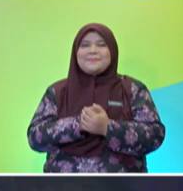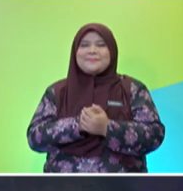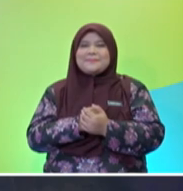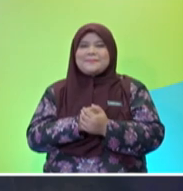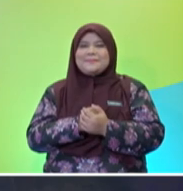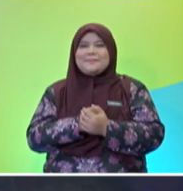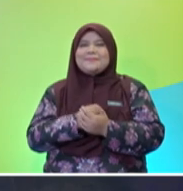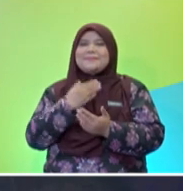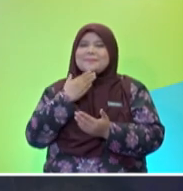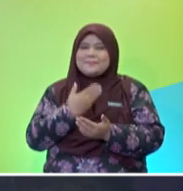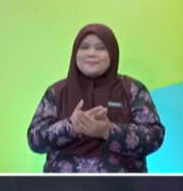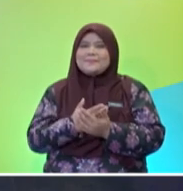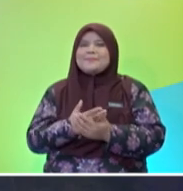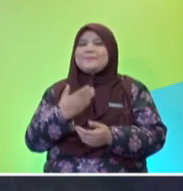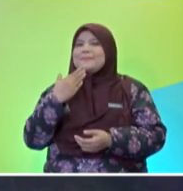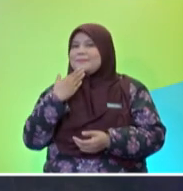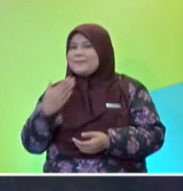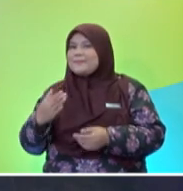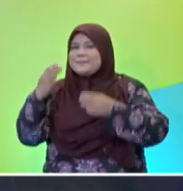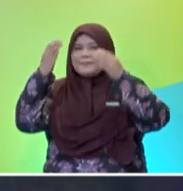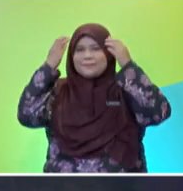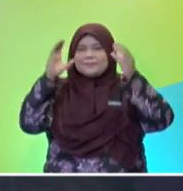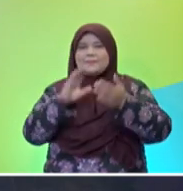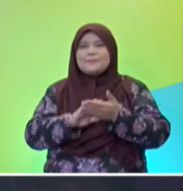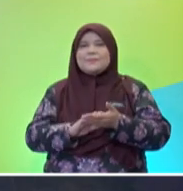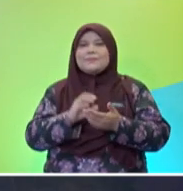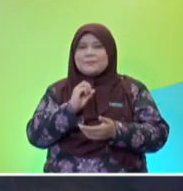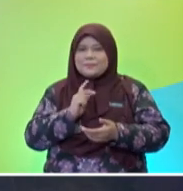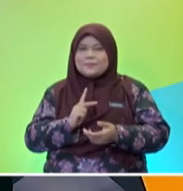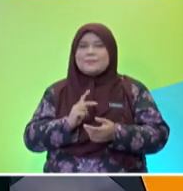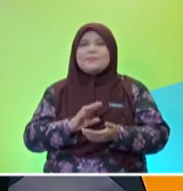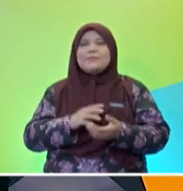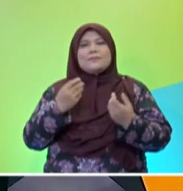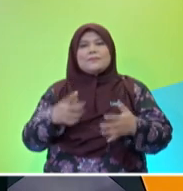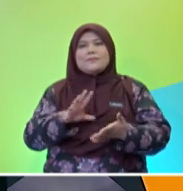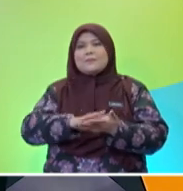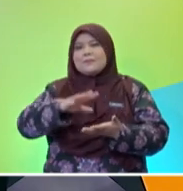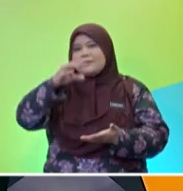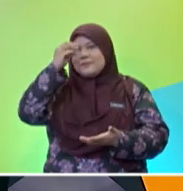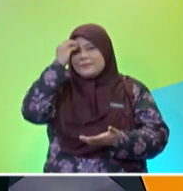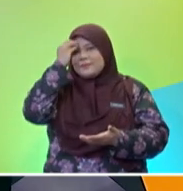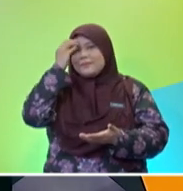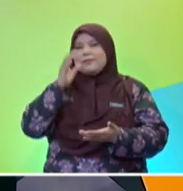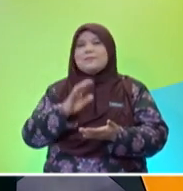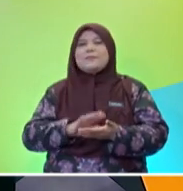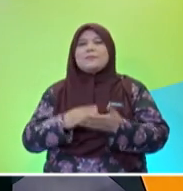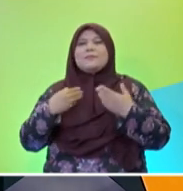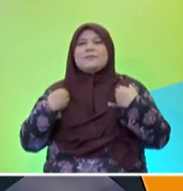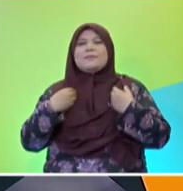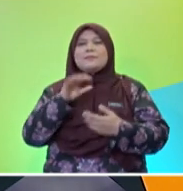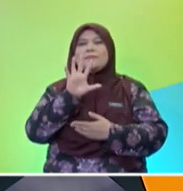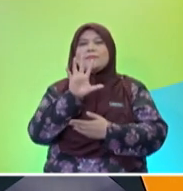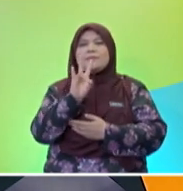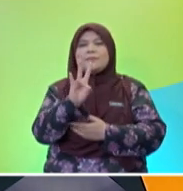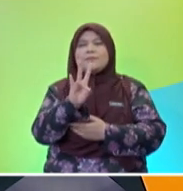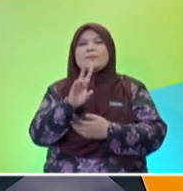betul Baiklah terima kasih Cikgu Oke kawan-kawan kita sudah belajar ada 1234567